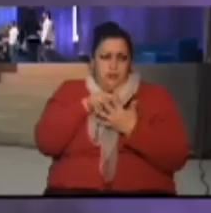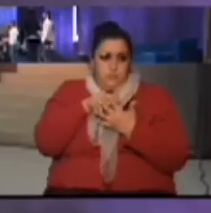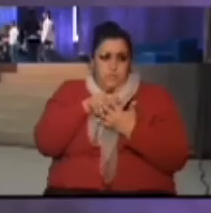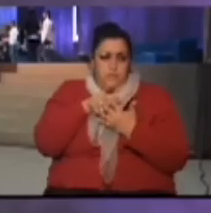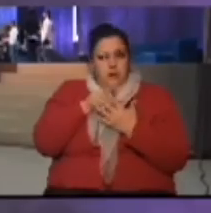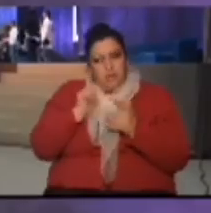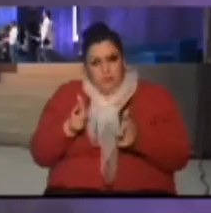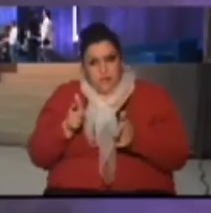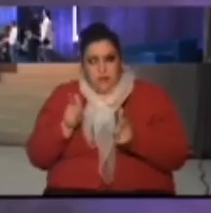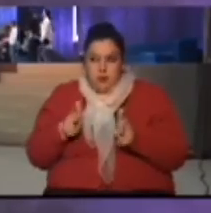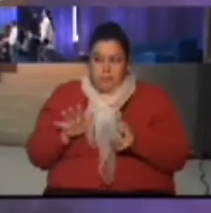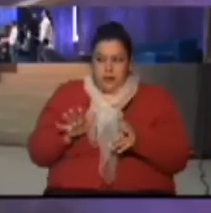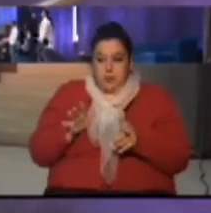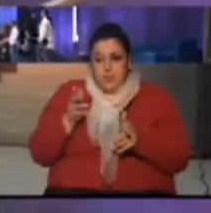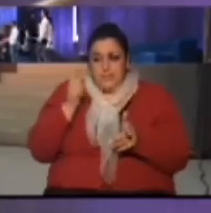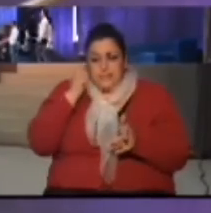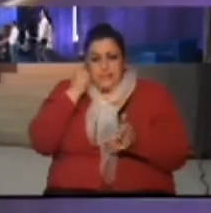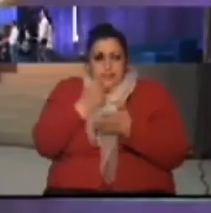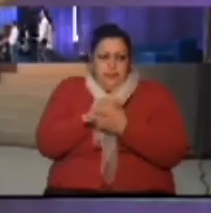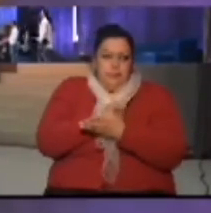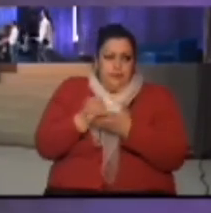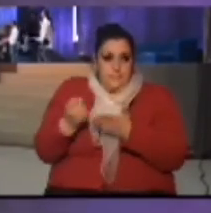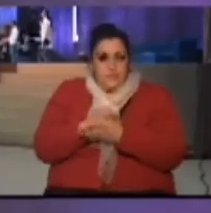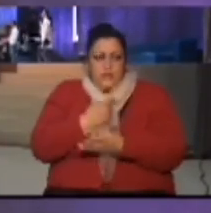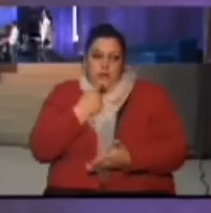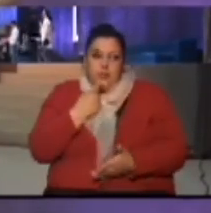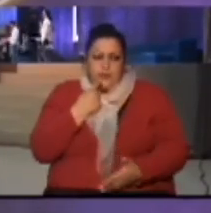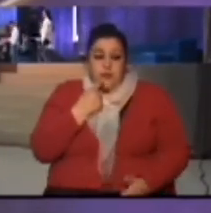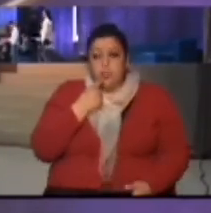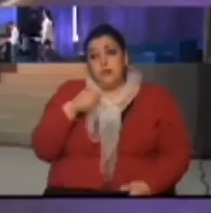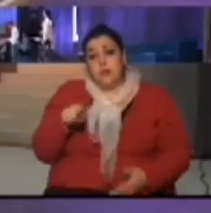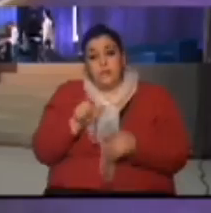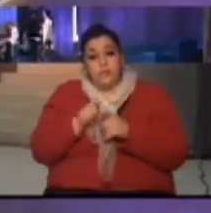թե չէ, համարձակվես այսօրվա խոսքին հավատաս թե չէ,